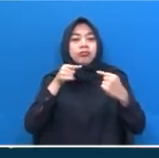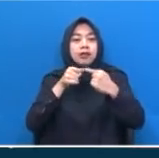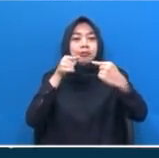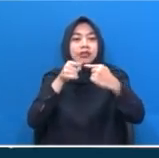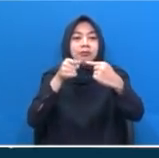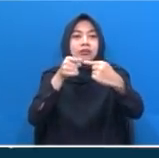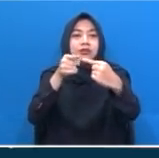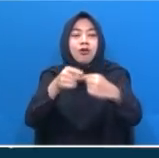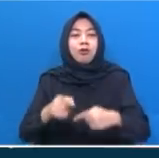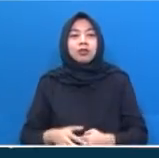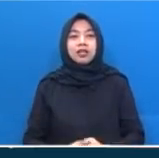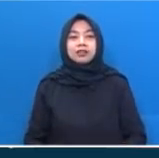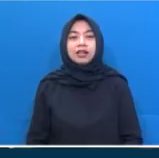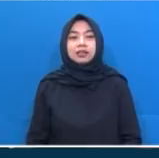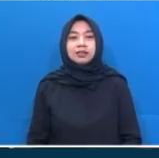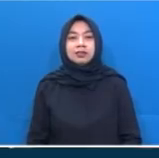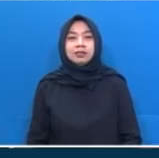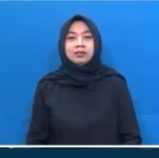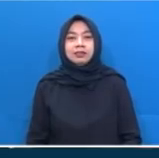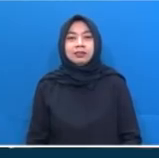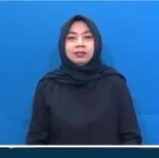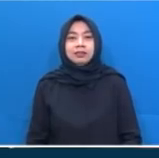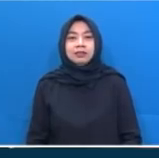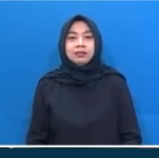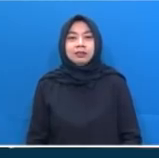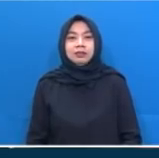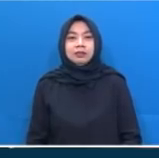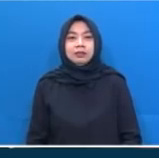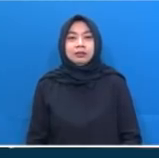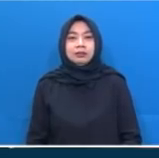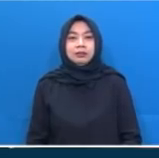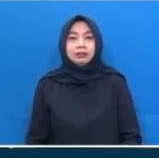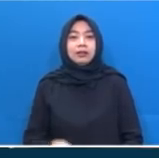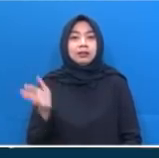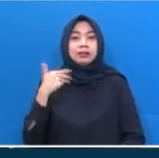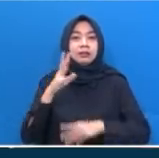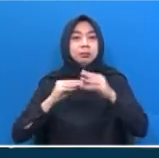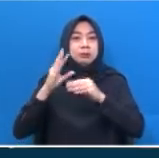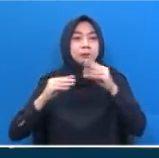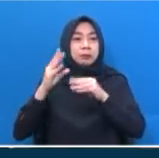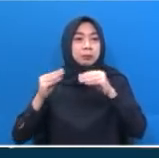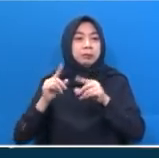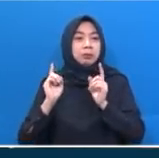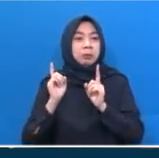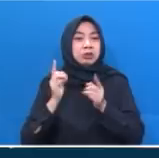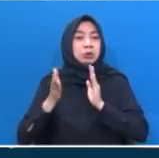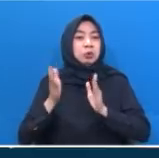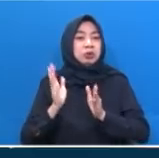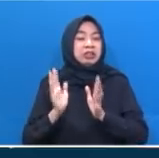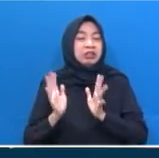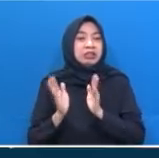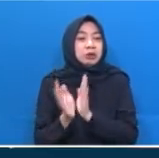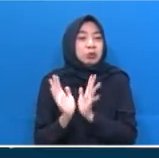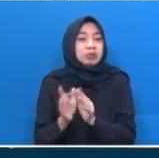dan karena itu hal ini tapi kita bicarakan tetapi sekali lagi akhirnya kita menunggu